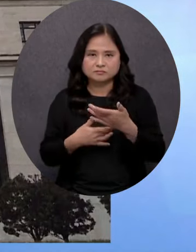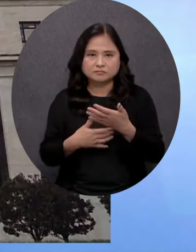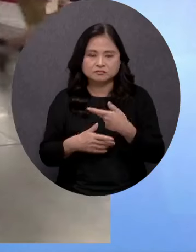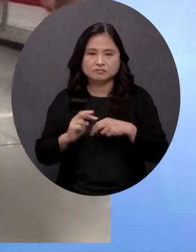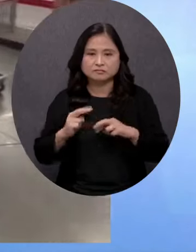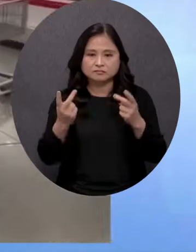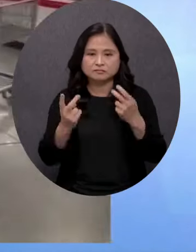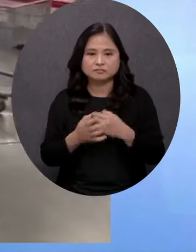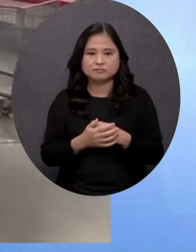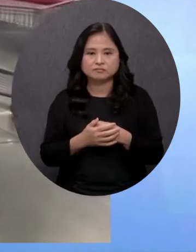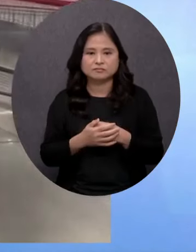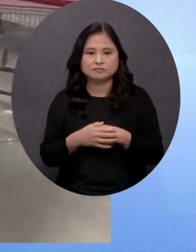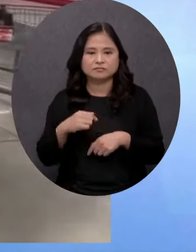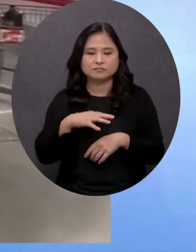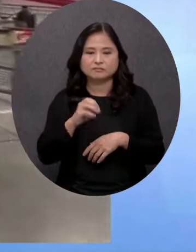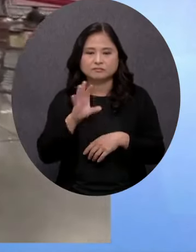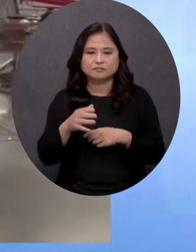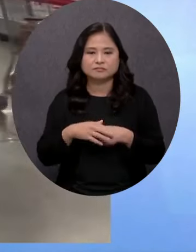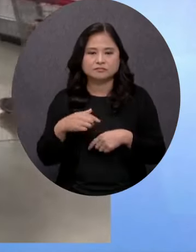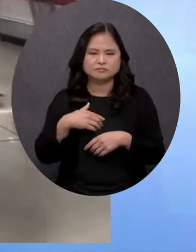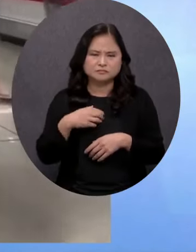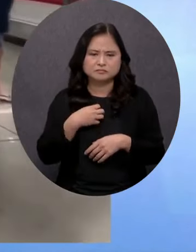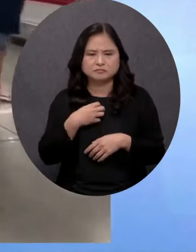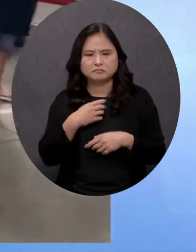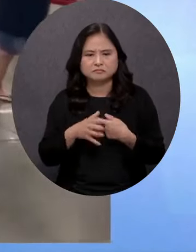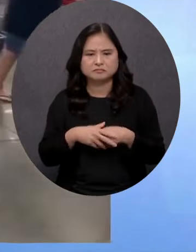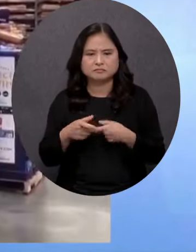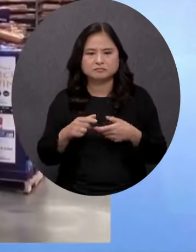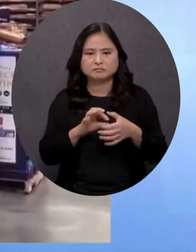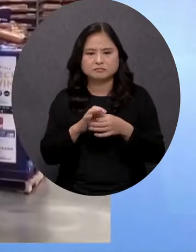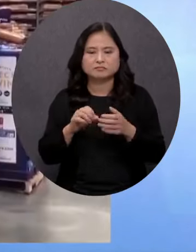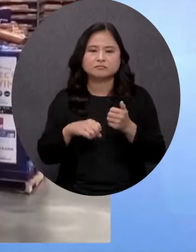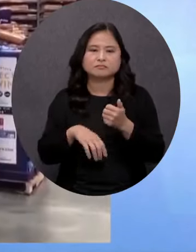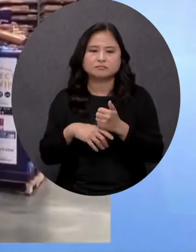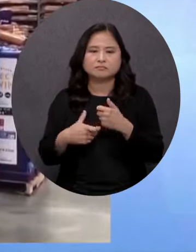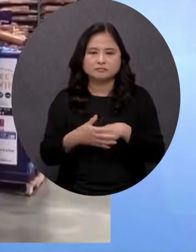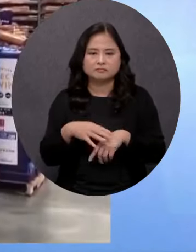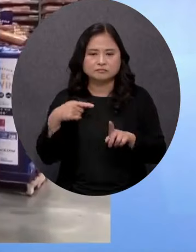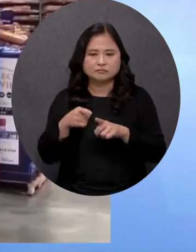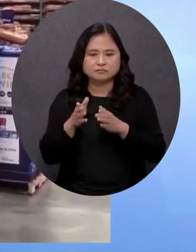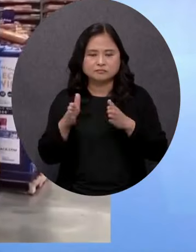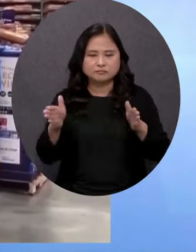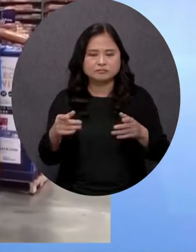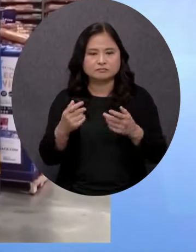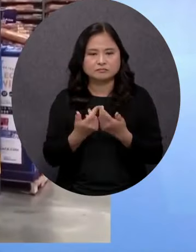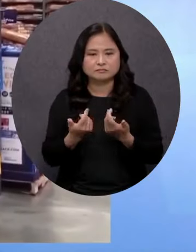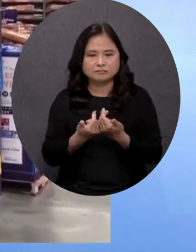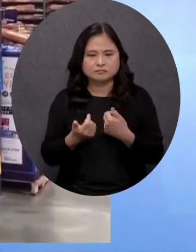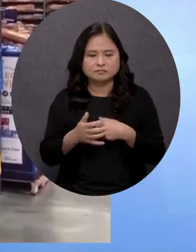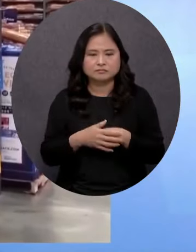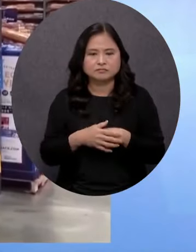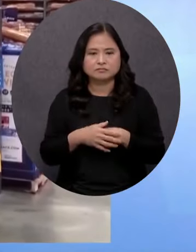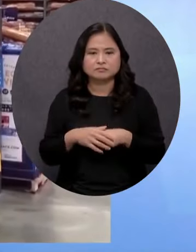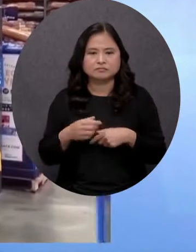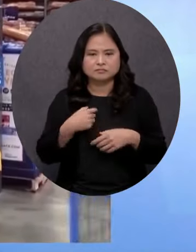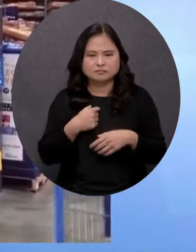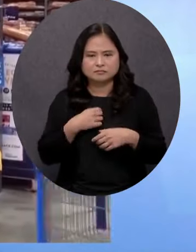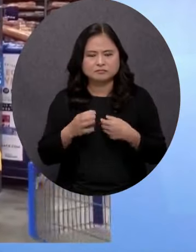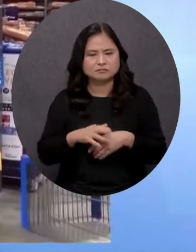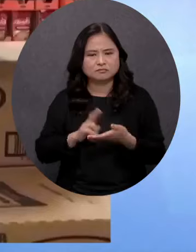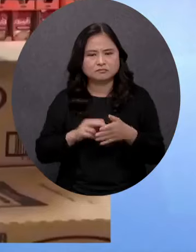呢？ We've stated that we do not expect that it will be appropriate to reduce the target range for the federal funds rate until we have gained